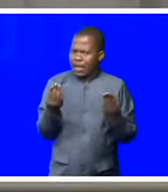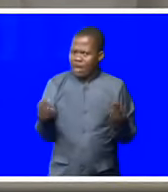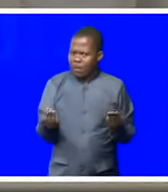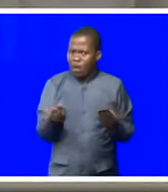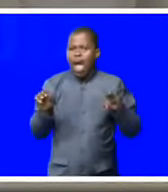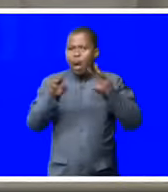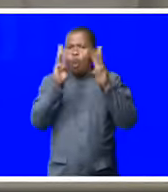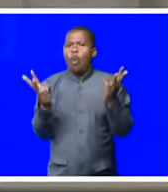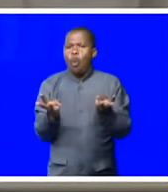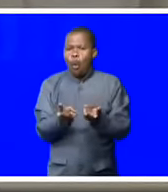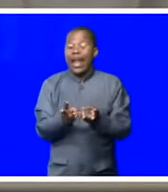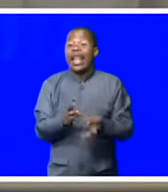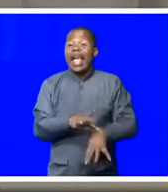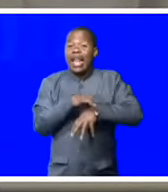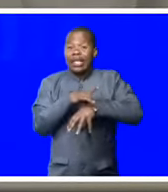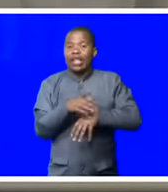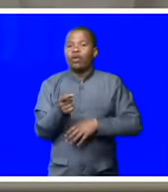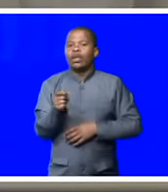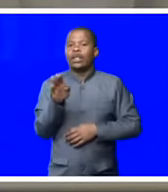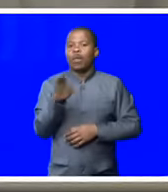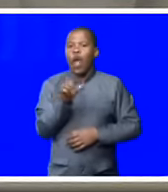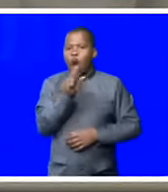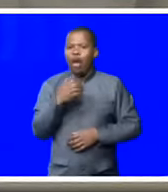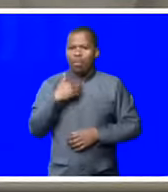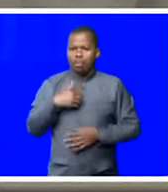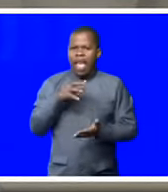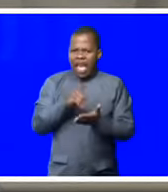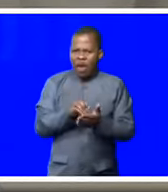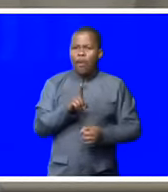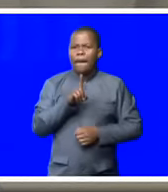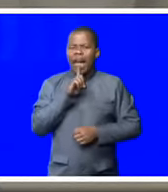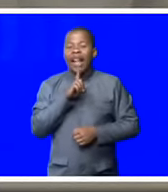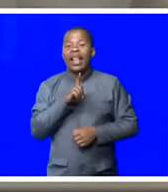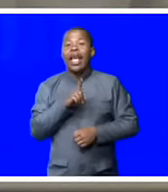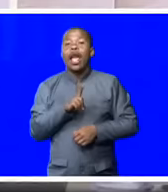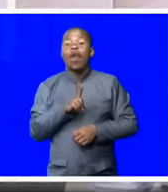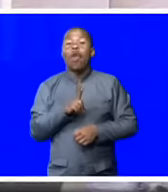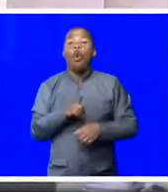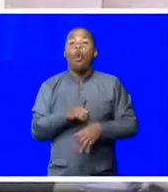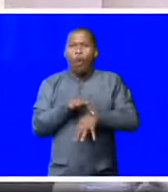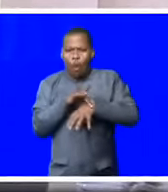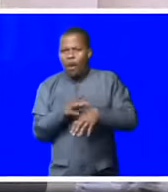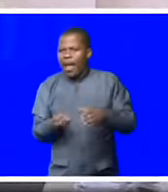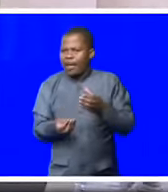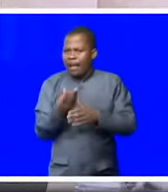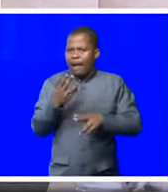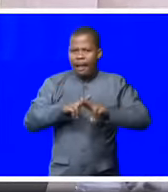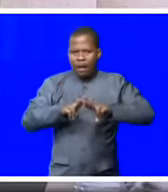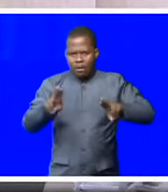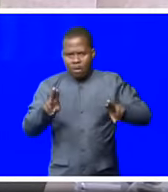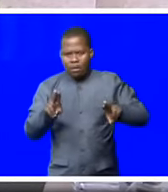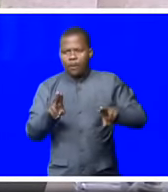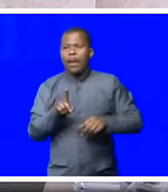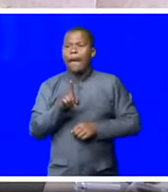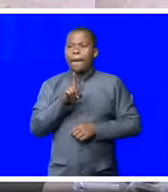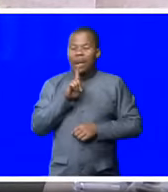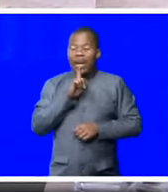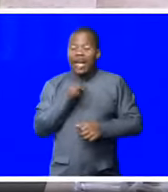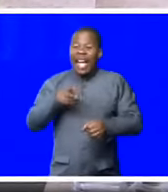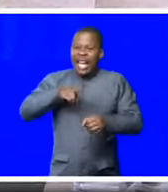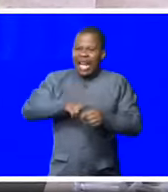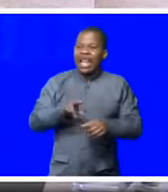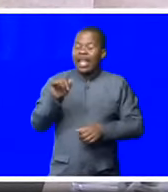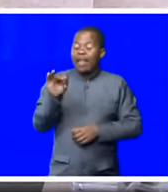emhlabeni wonke noko lesifo sisengakati vethi kubo. Dube uthi nakungaba khona